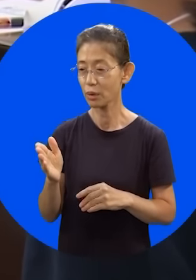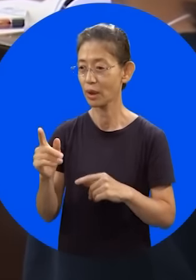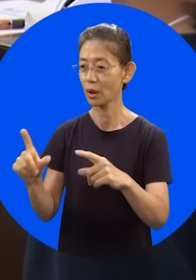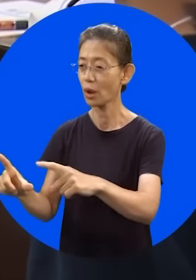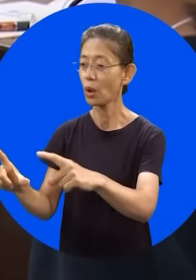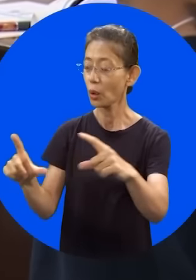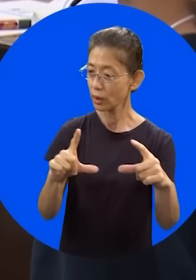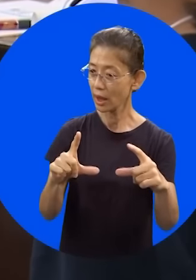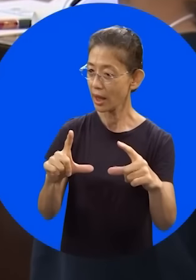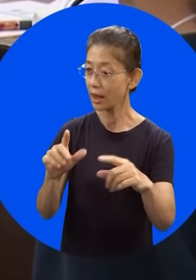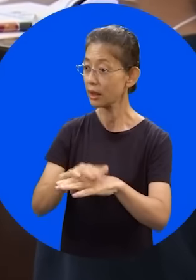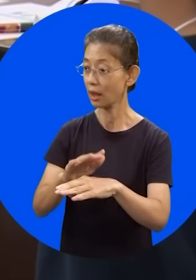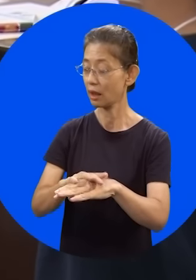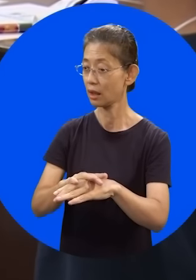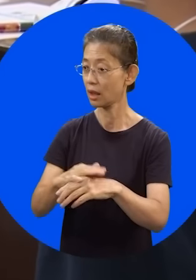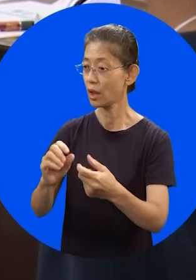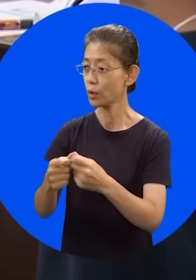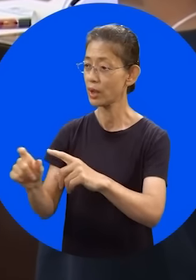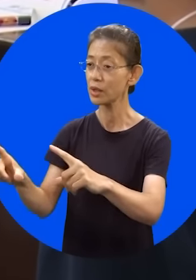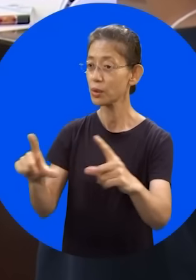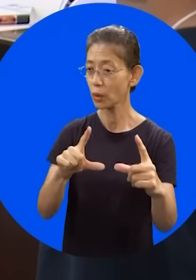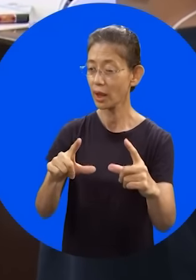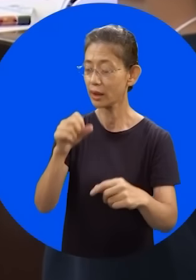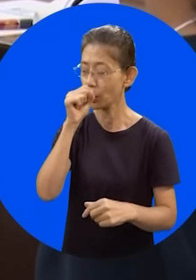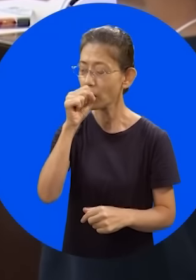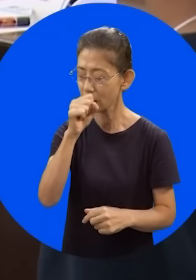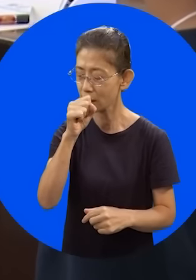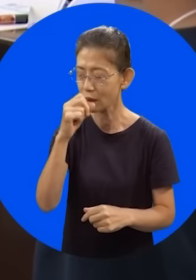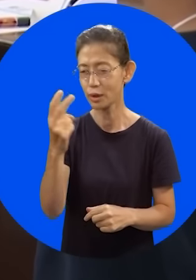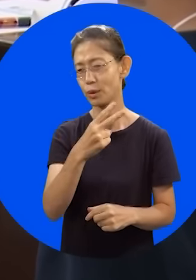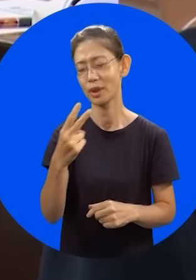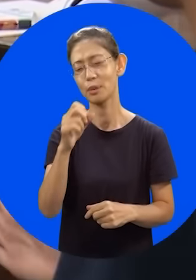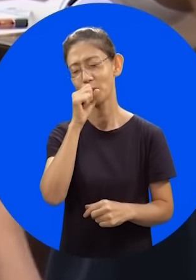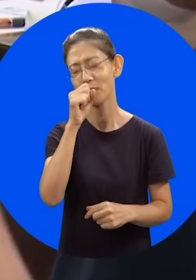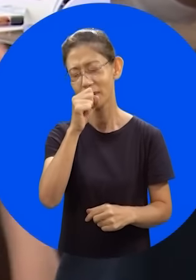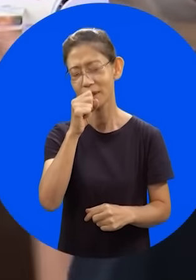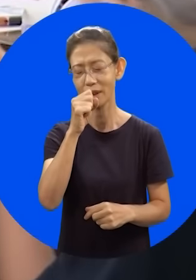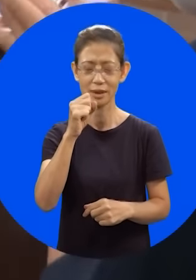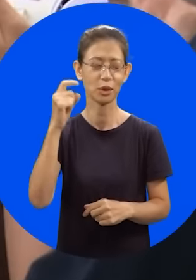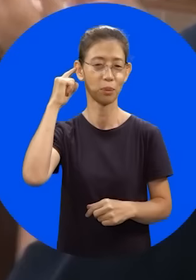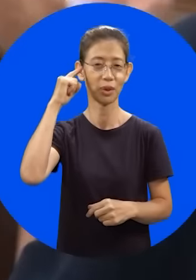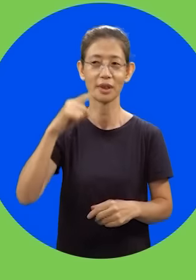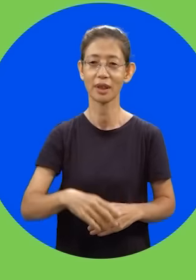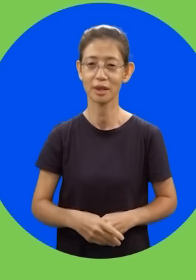問されたことに対して詳しく答えられてたから良かったなと思いました。